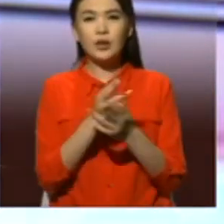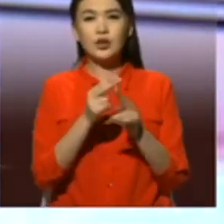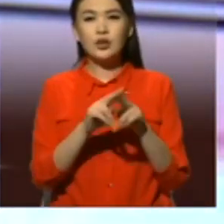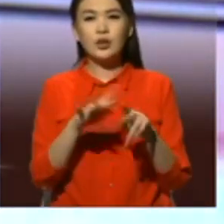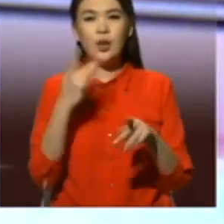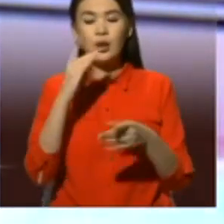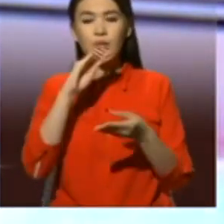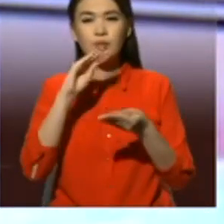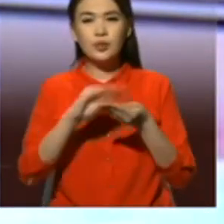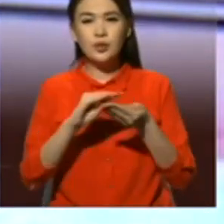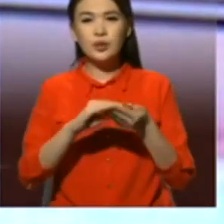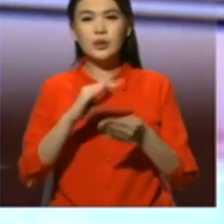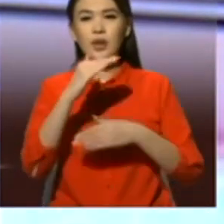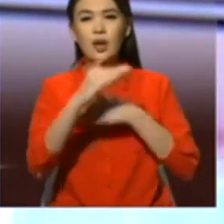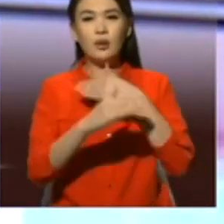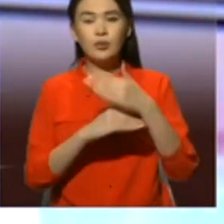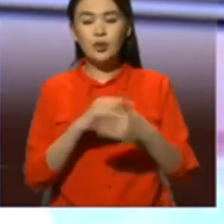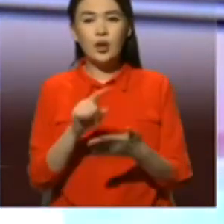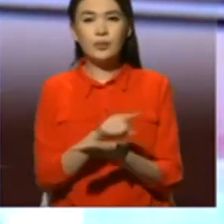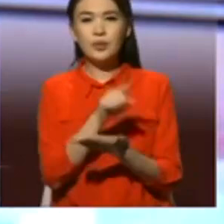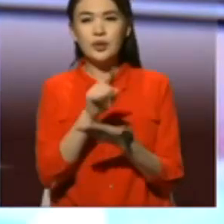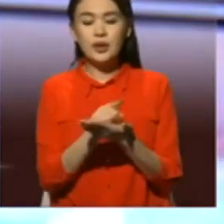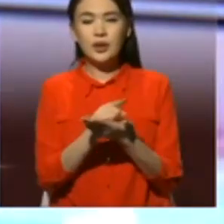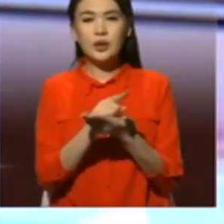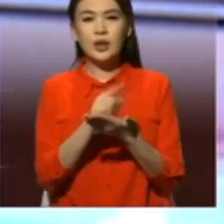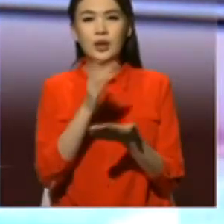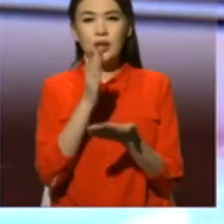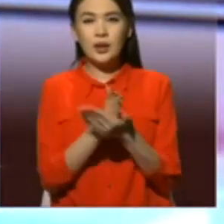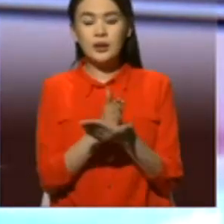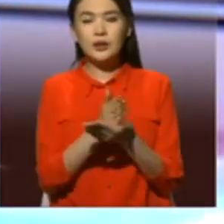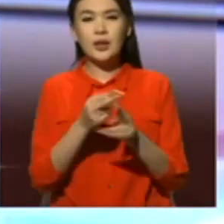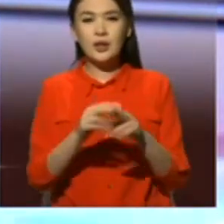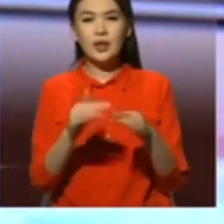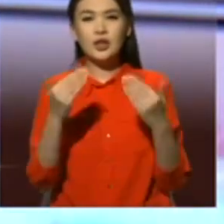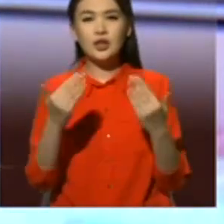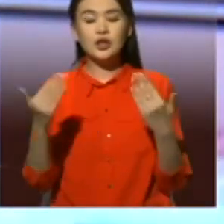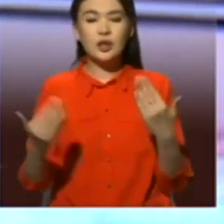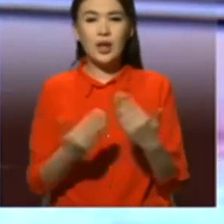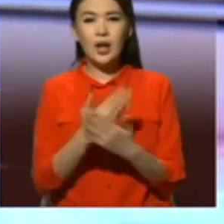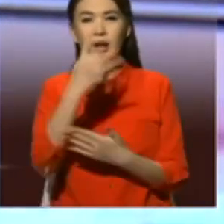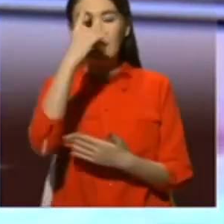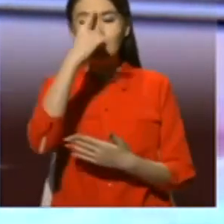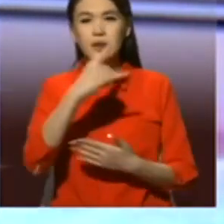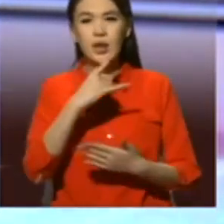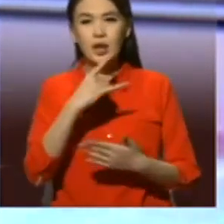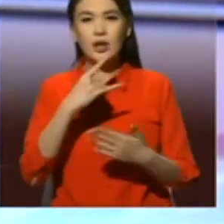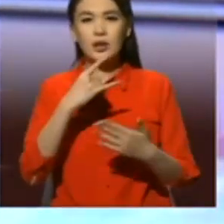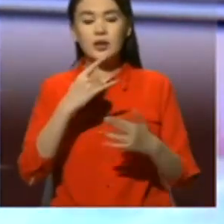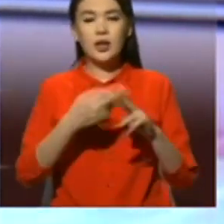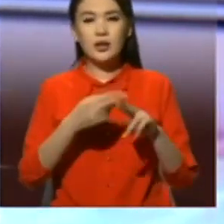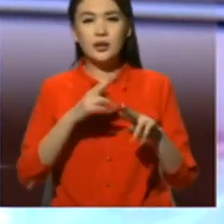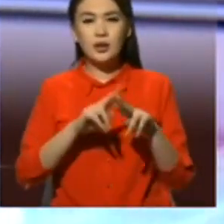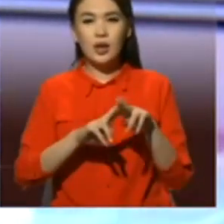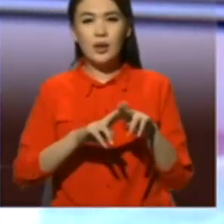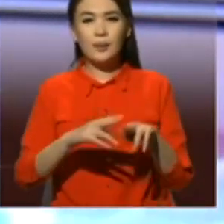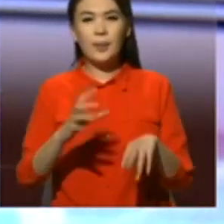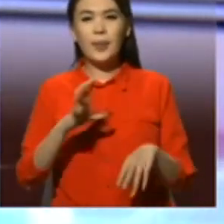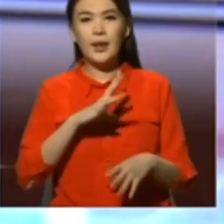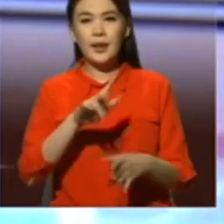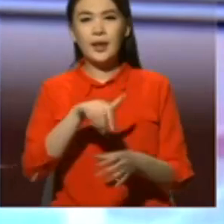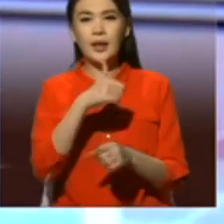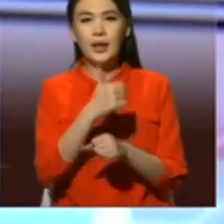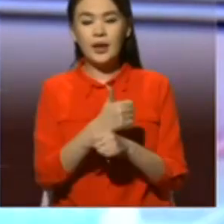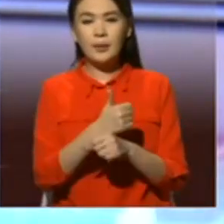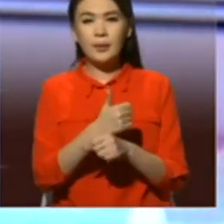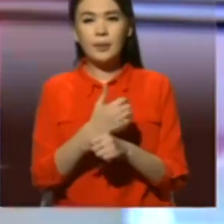жерде даму, ол міндетті түрде болады. Сондықтан бұл біздің бүгін жаңа әділетті Қазақстан үшін, жаңа Қазақстан үшін ең басты